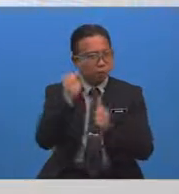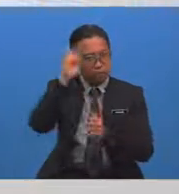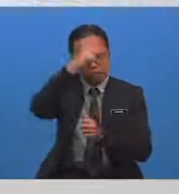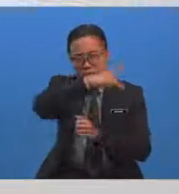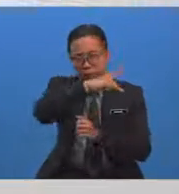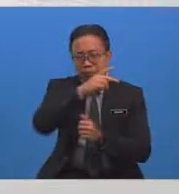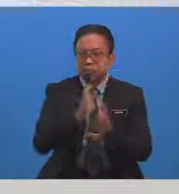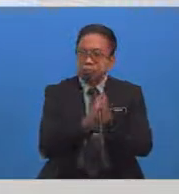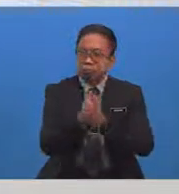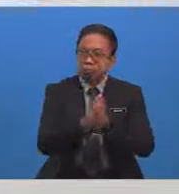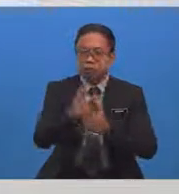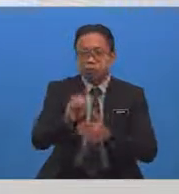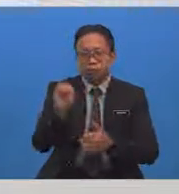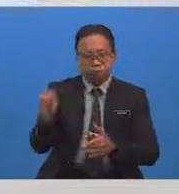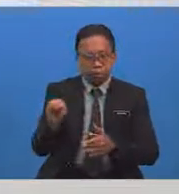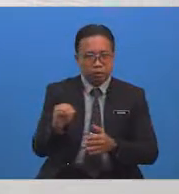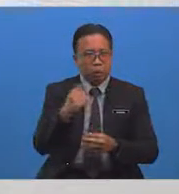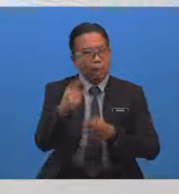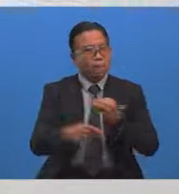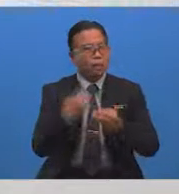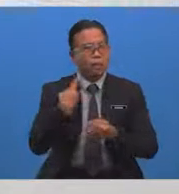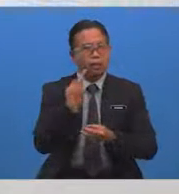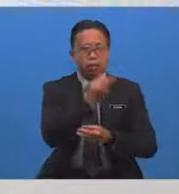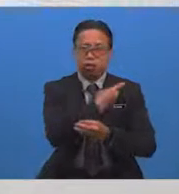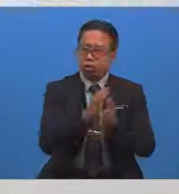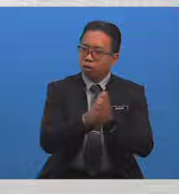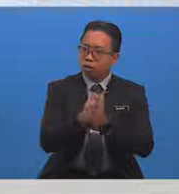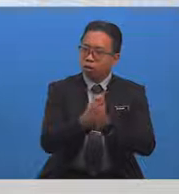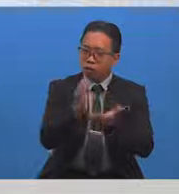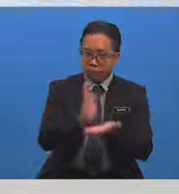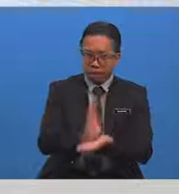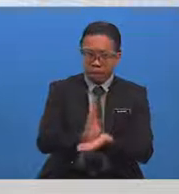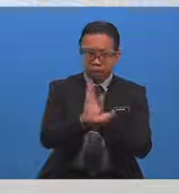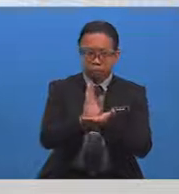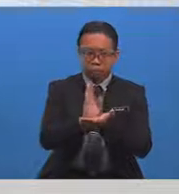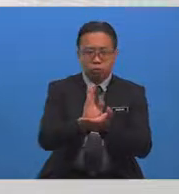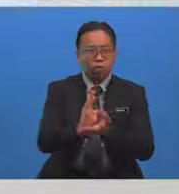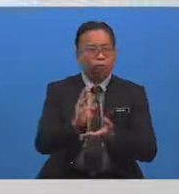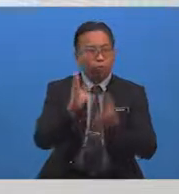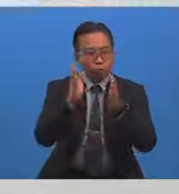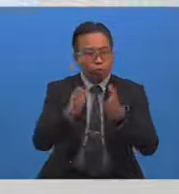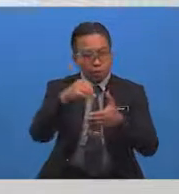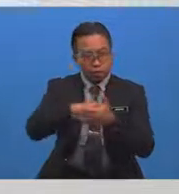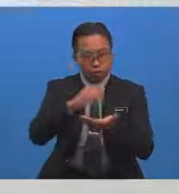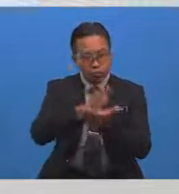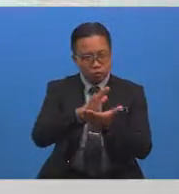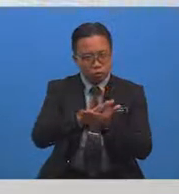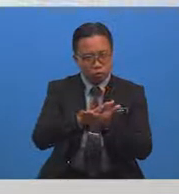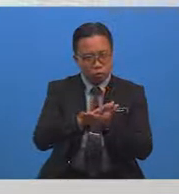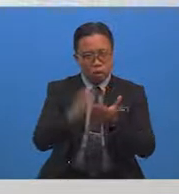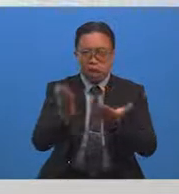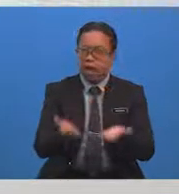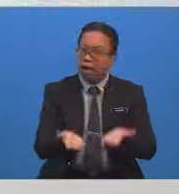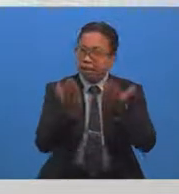murid-murid apabila kita rajin membantu warga sekolah seperti mengangkat barang buku ceguk dan